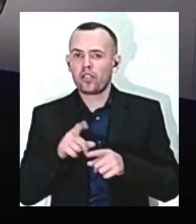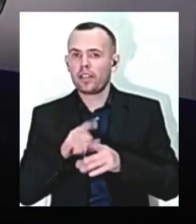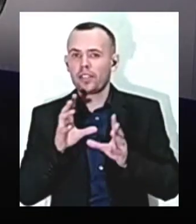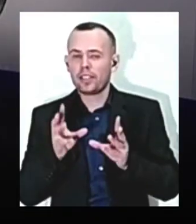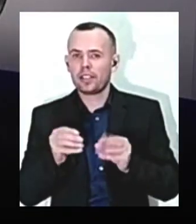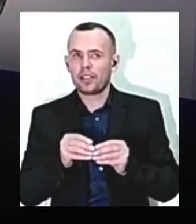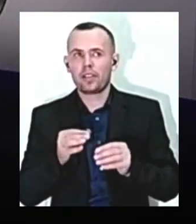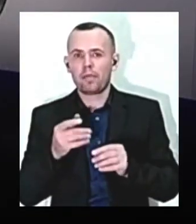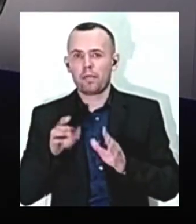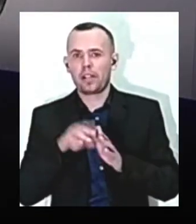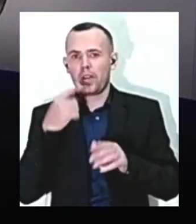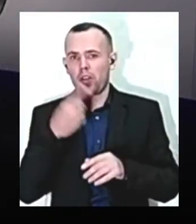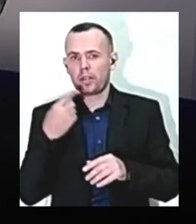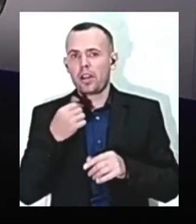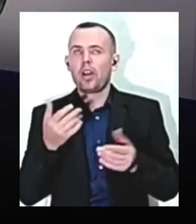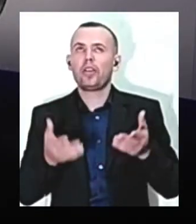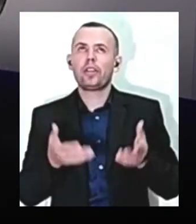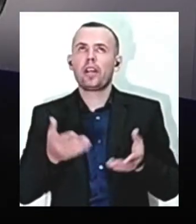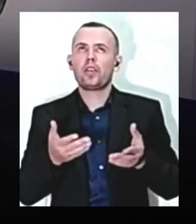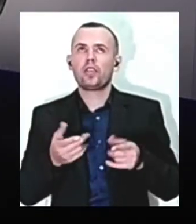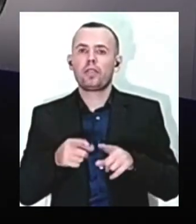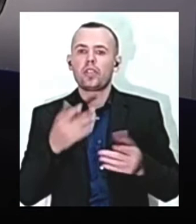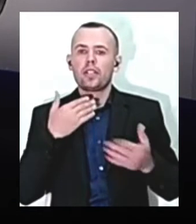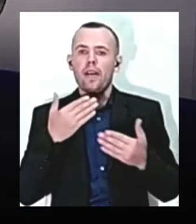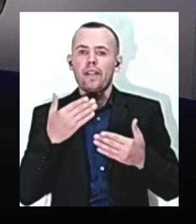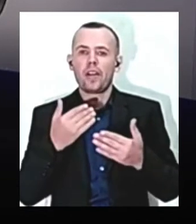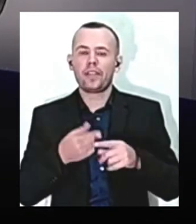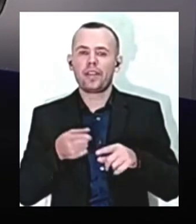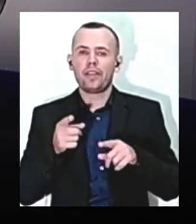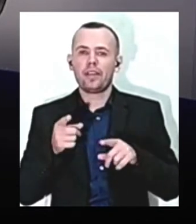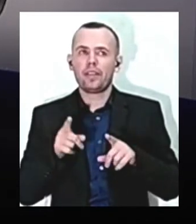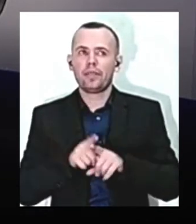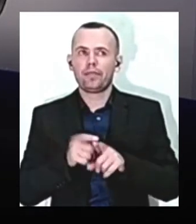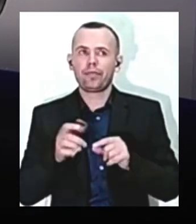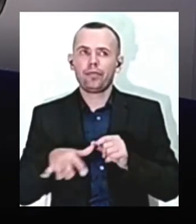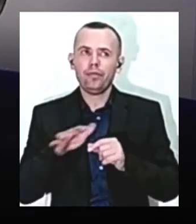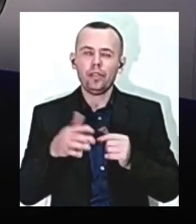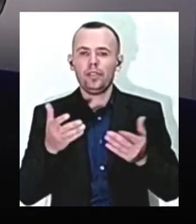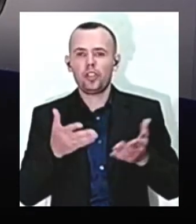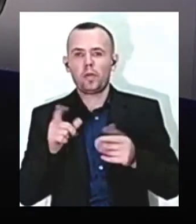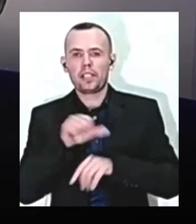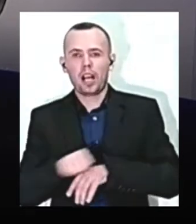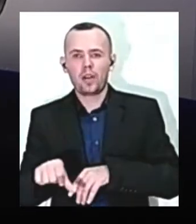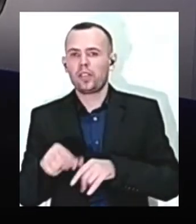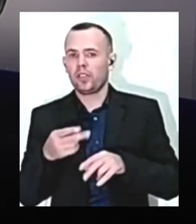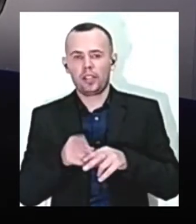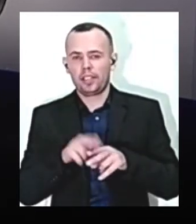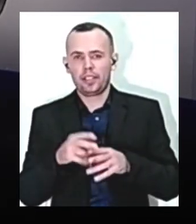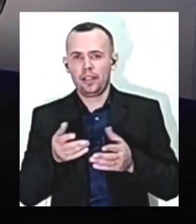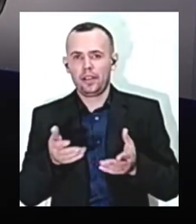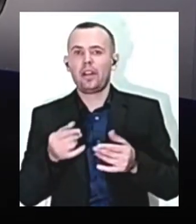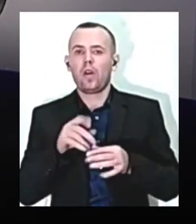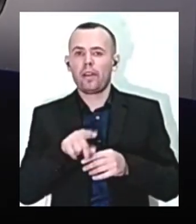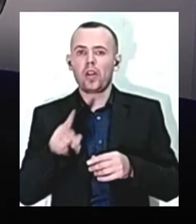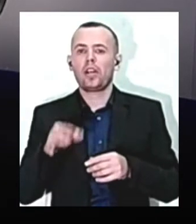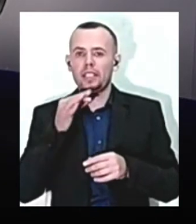умовно, якщо більшість населення не є мешканцями окупованих територій, чи не їздили за кордон в цей час локдауну, то вони казали, добре,